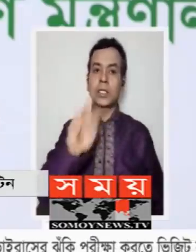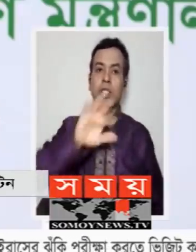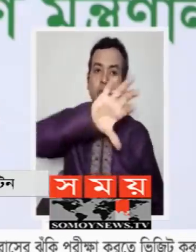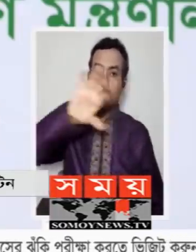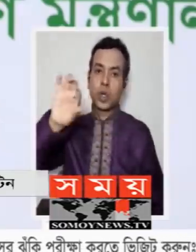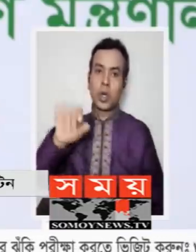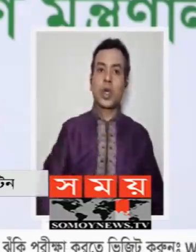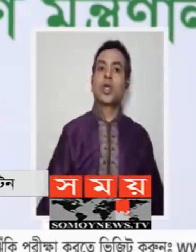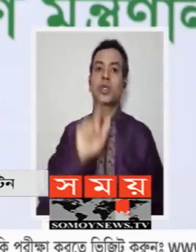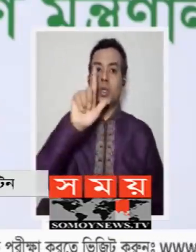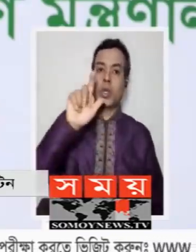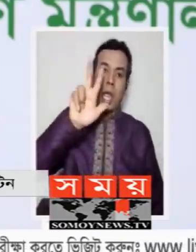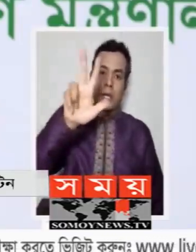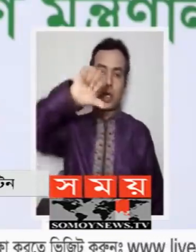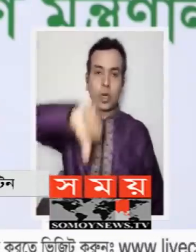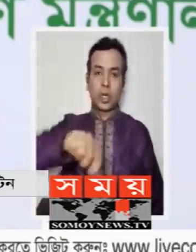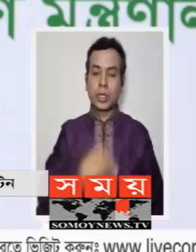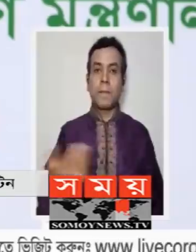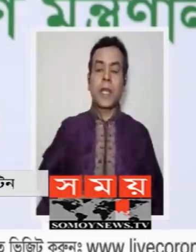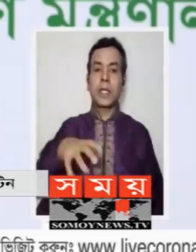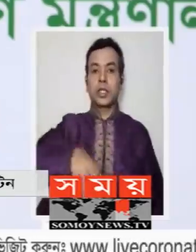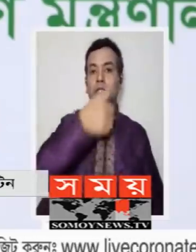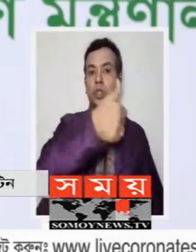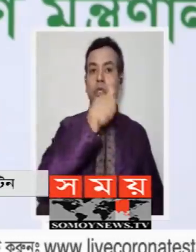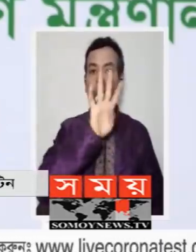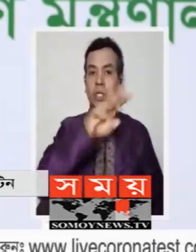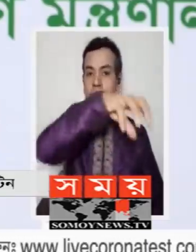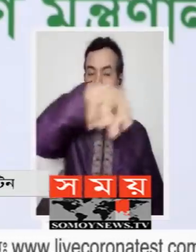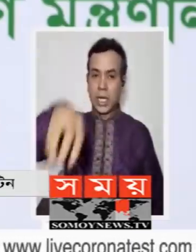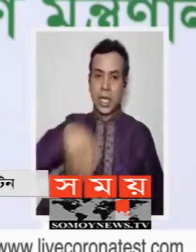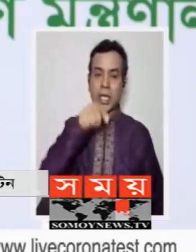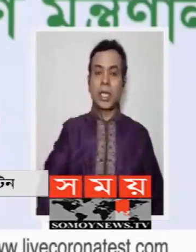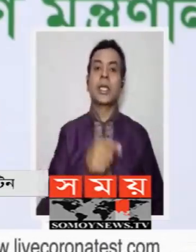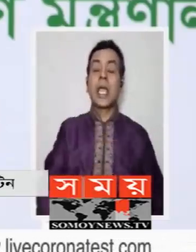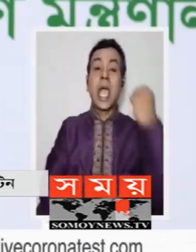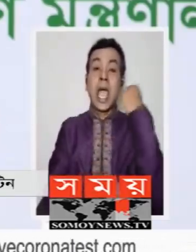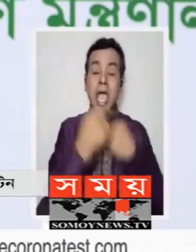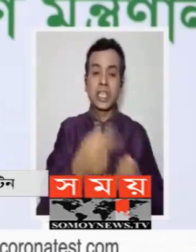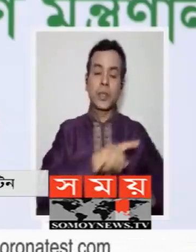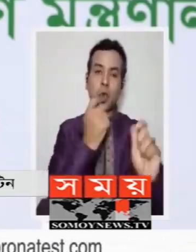ব্যক্তিগত সুরক্ষা সামগ্রী, যার তথ্য কেন্দ্রীয় ঔষধাগার থেকে প্রাপ্ত হয়, এ পর্যন্ত সংগ্রহ